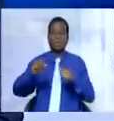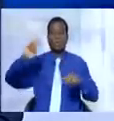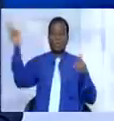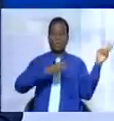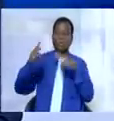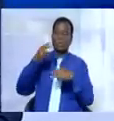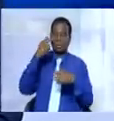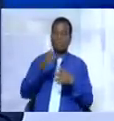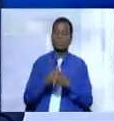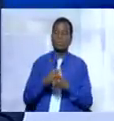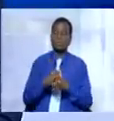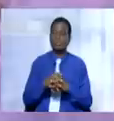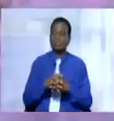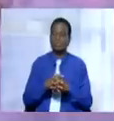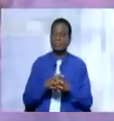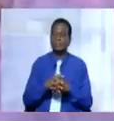violences. Regardez.